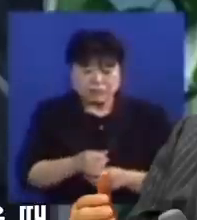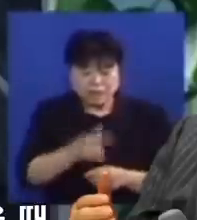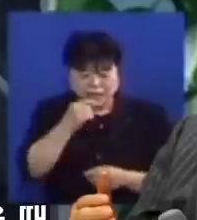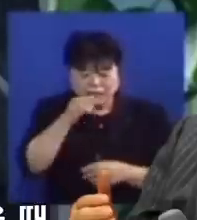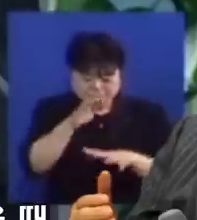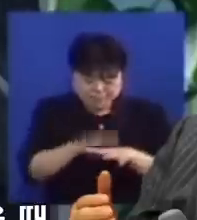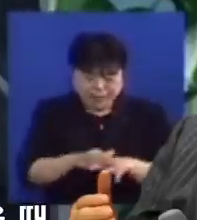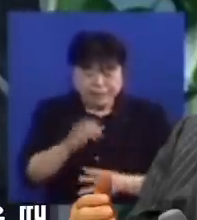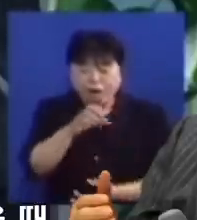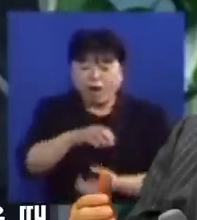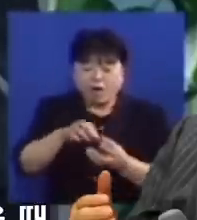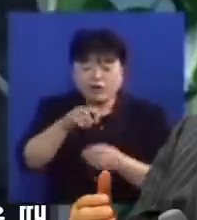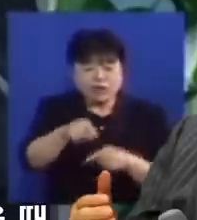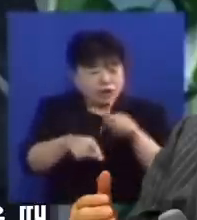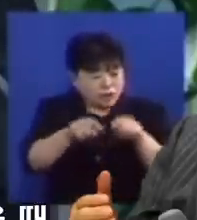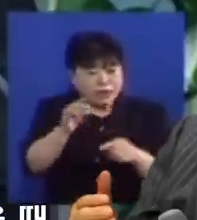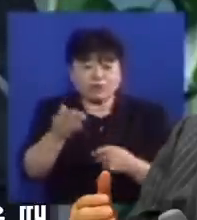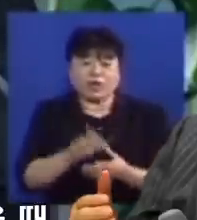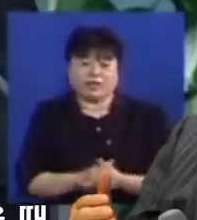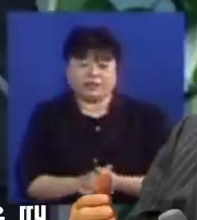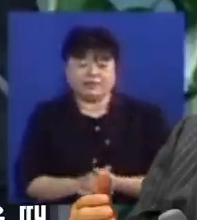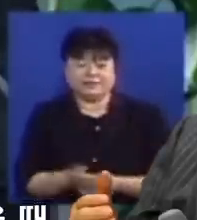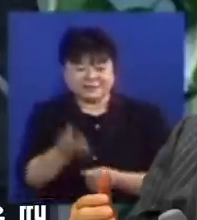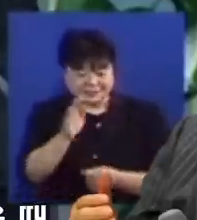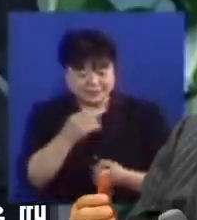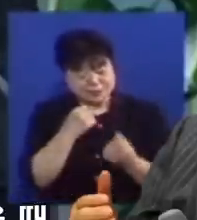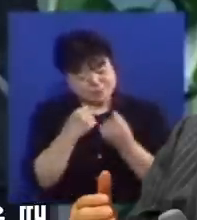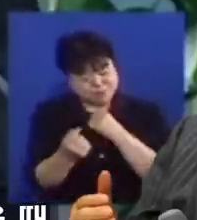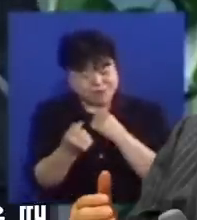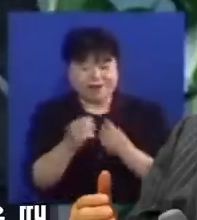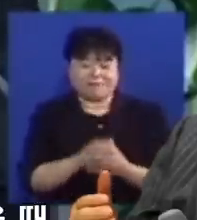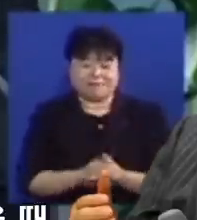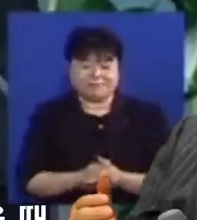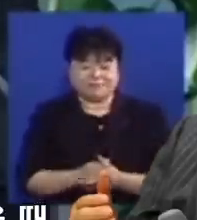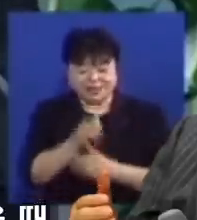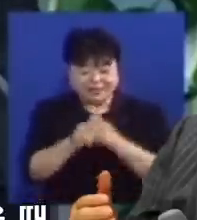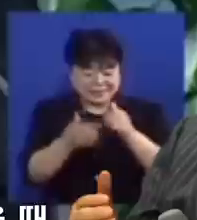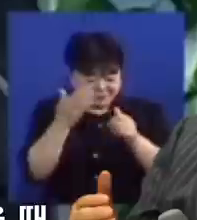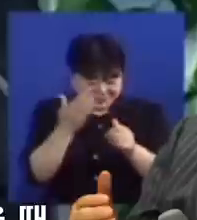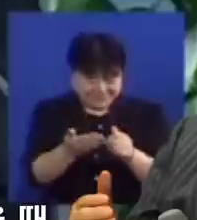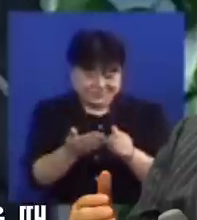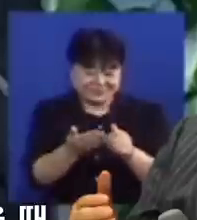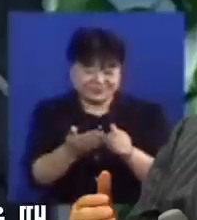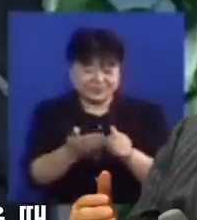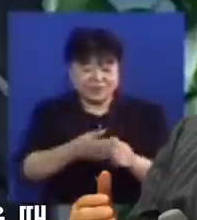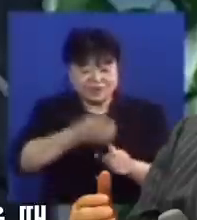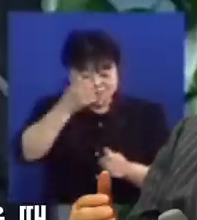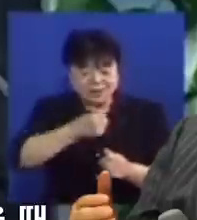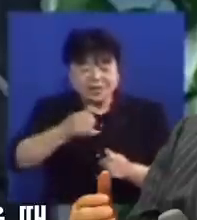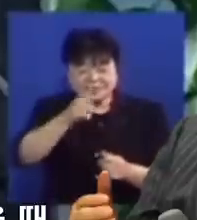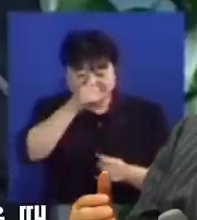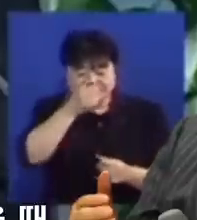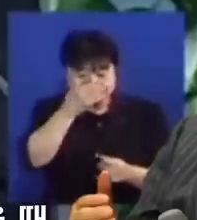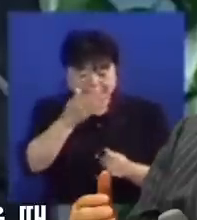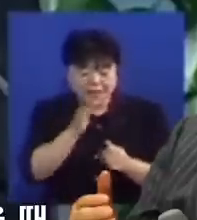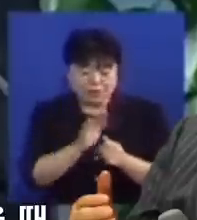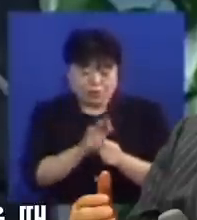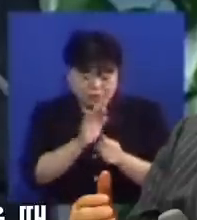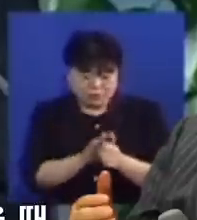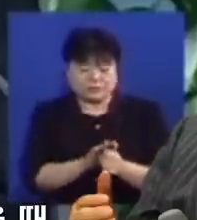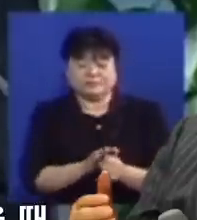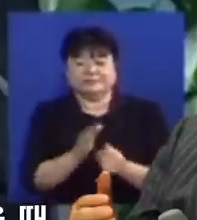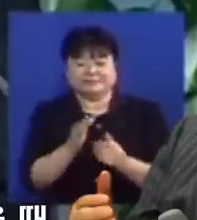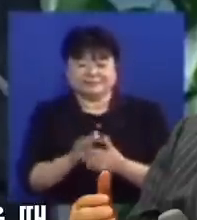가시밭 엉크키를 걸어갈 수도 있습니다. 그럼에도 불구하고 하나님께서는 우리에게 꿈을 가질 수 있도록